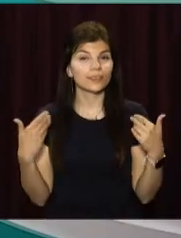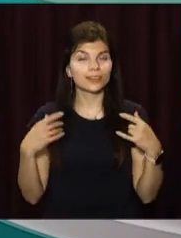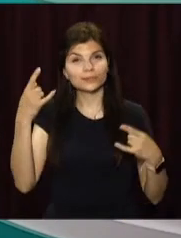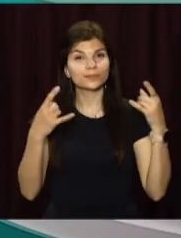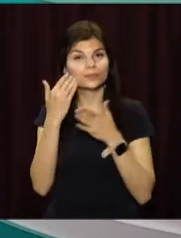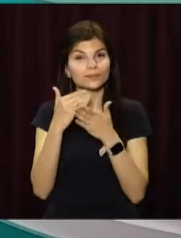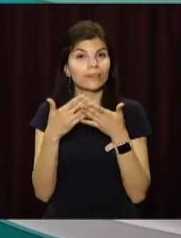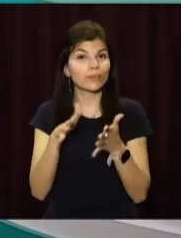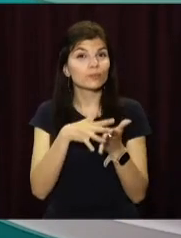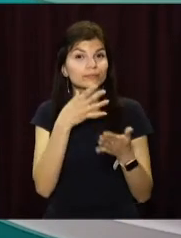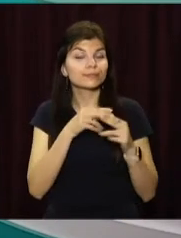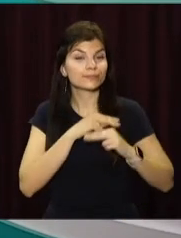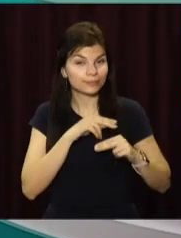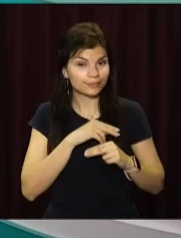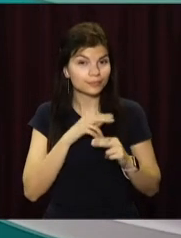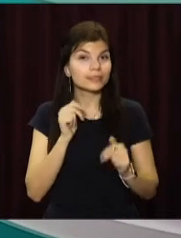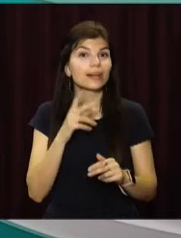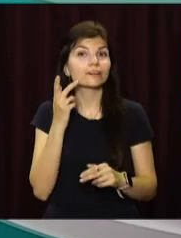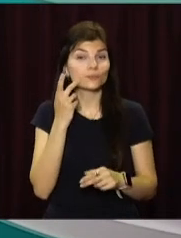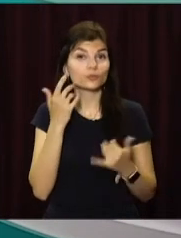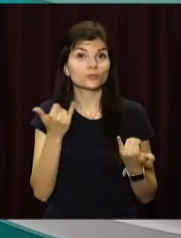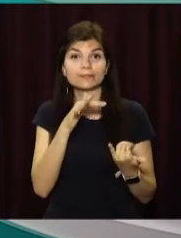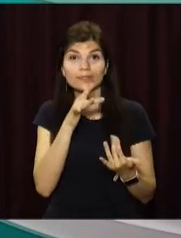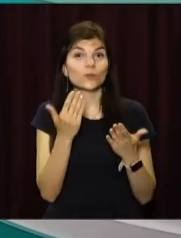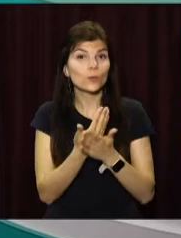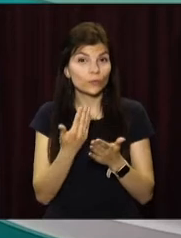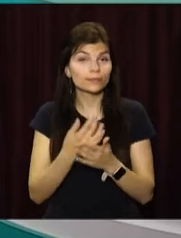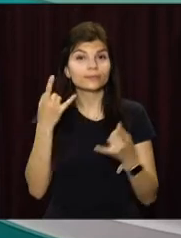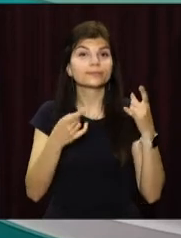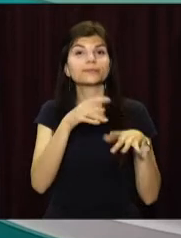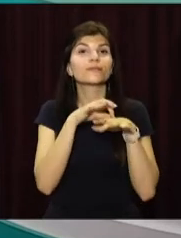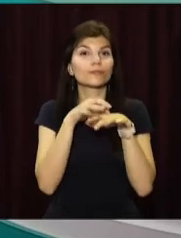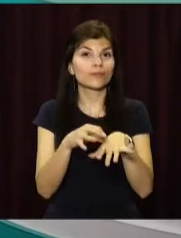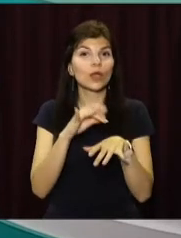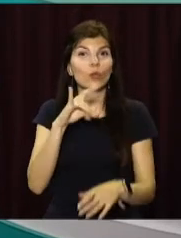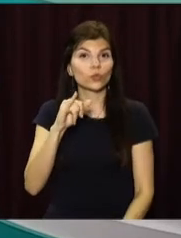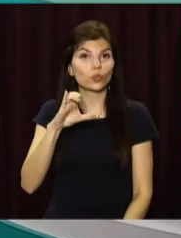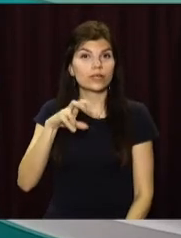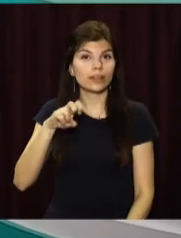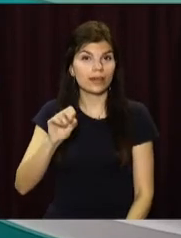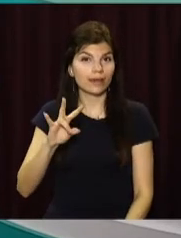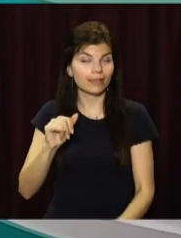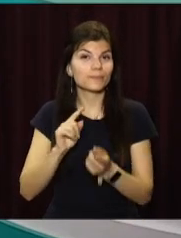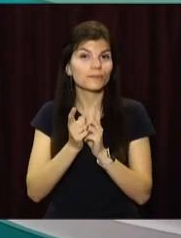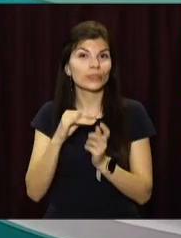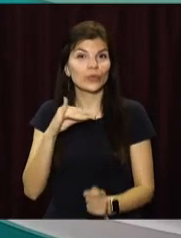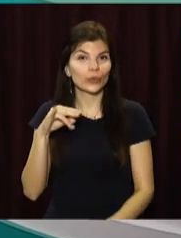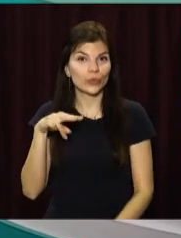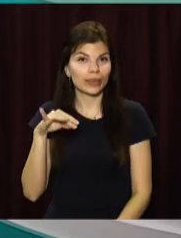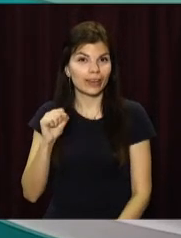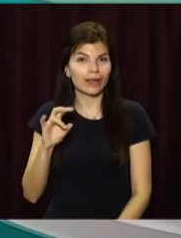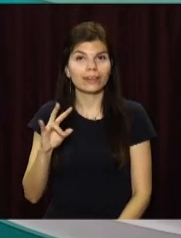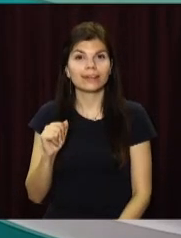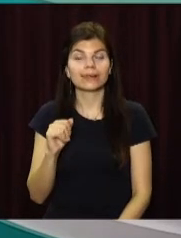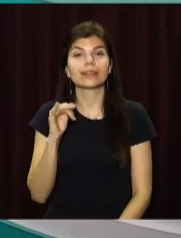Вітаю, відкритий продовжує свою роботу. Як завжди, о цій порі новини. У студії для вас працюють Руслана Козиряцька та сурдоперекладачка